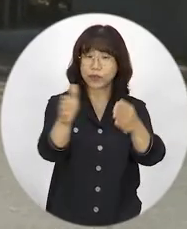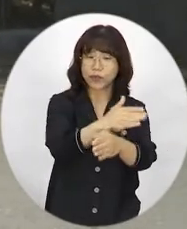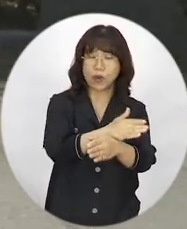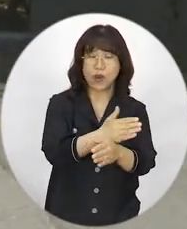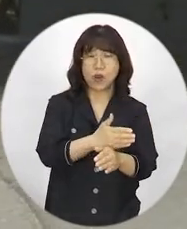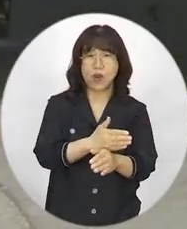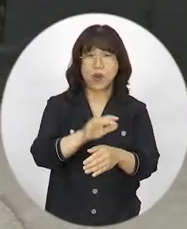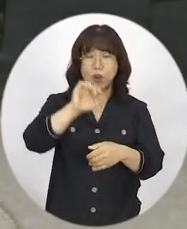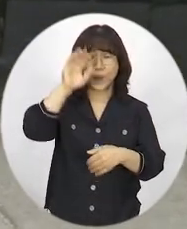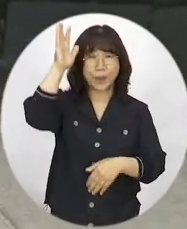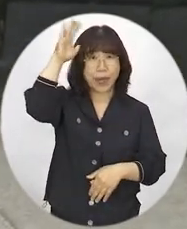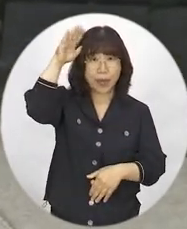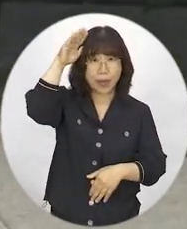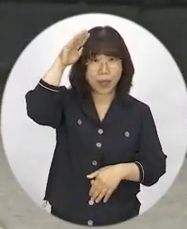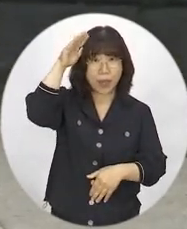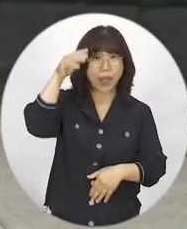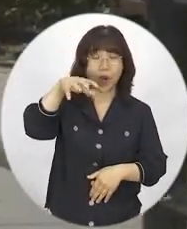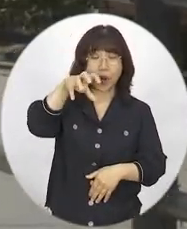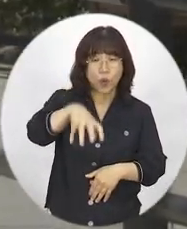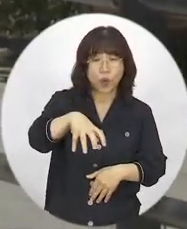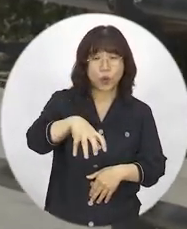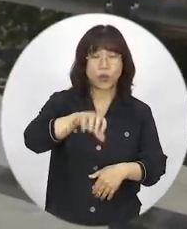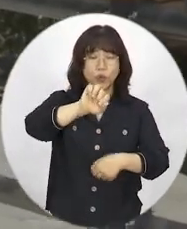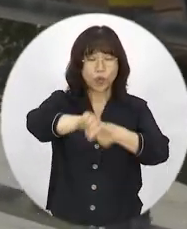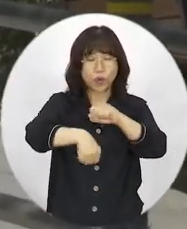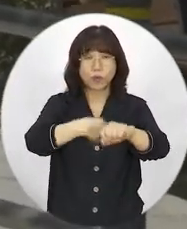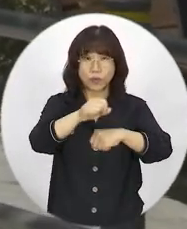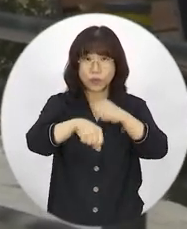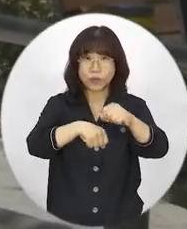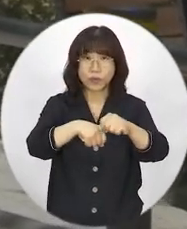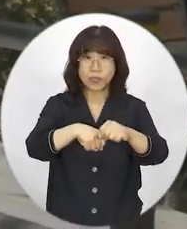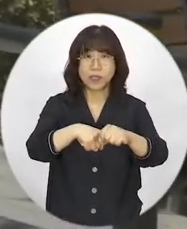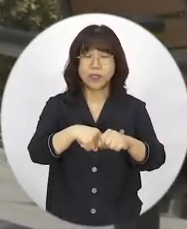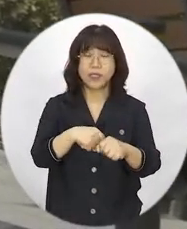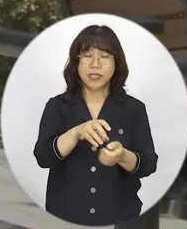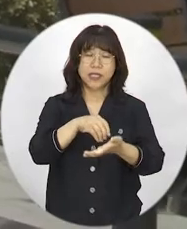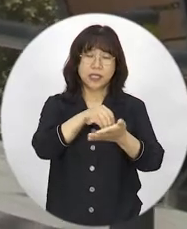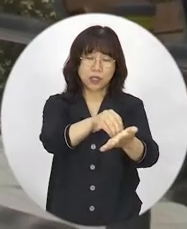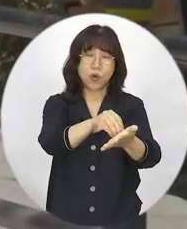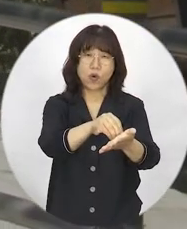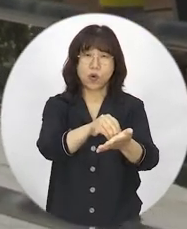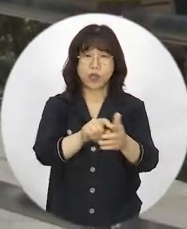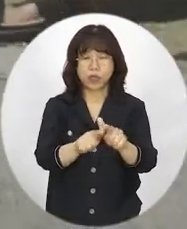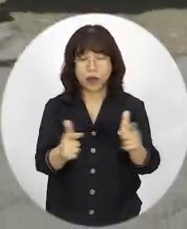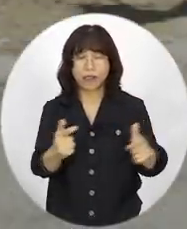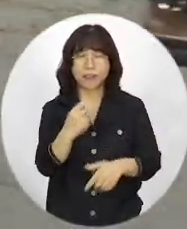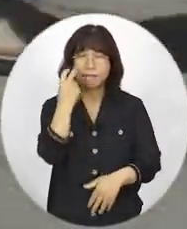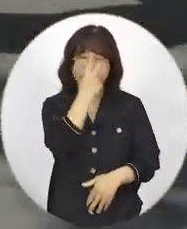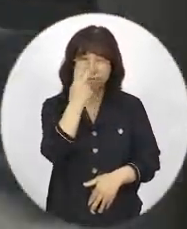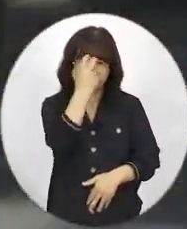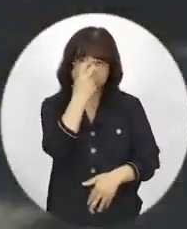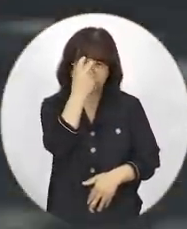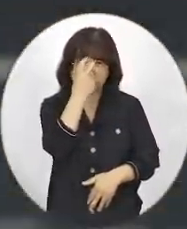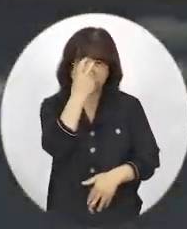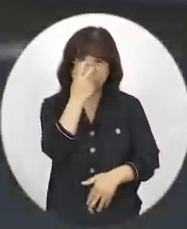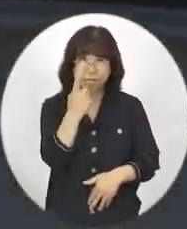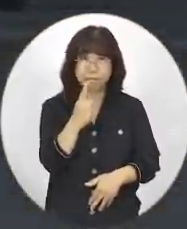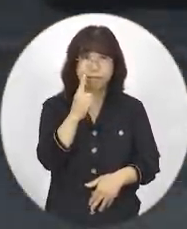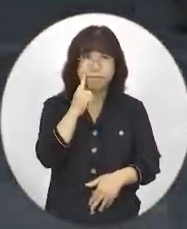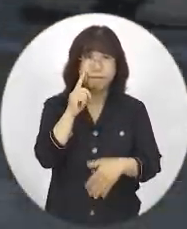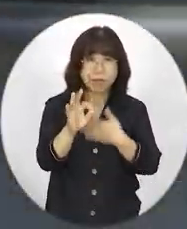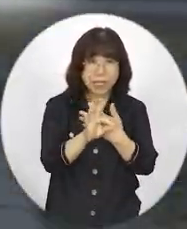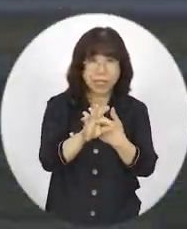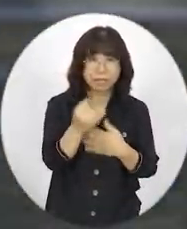9월 1일부터는 반려견이 자주 이용하는 장소에서 동물 등록 여부와 반려동물 안전조치 집중 단속에 나설